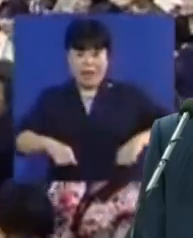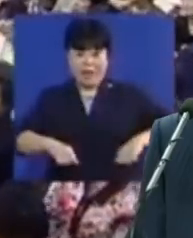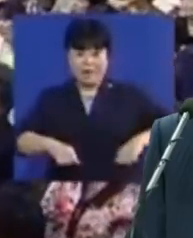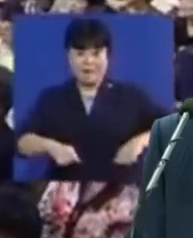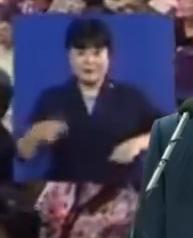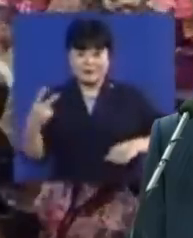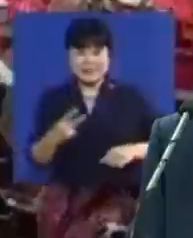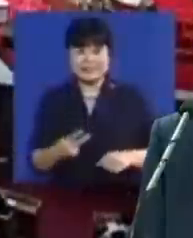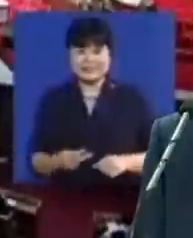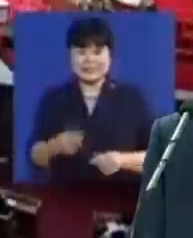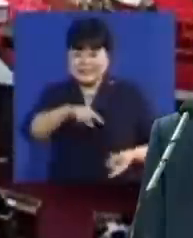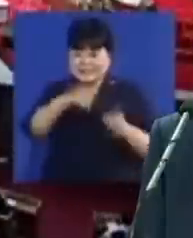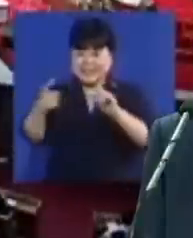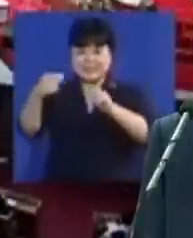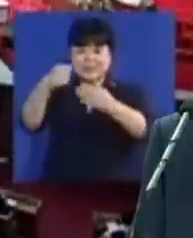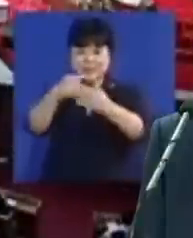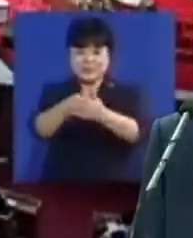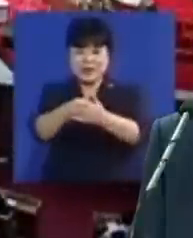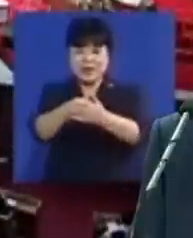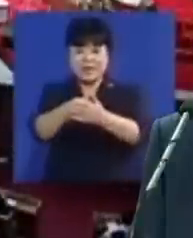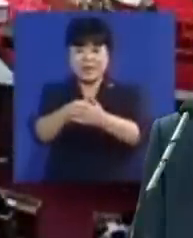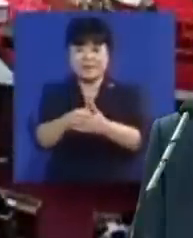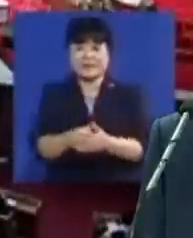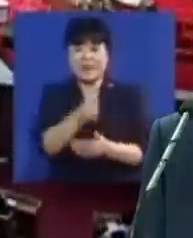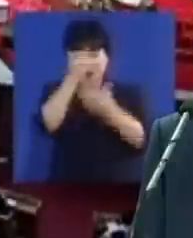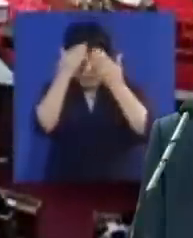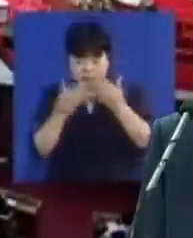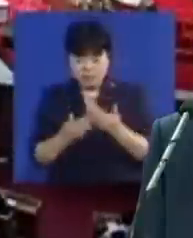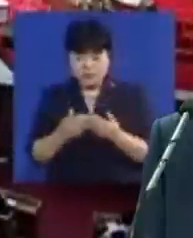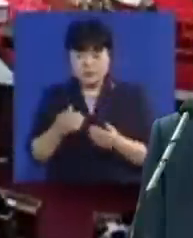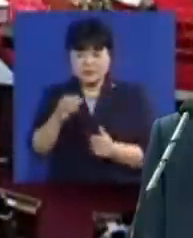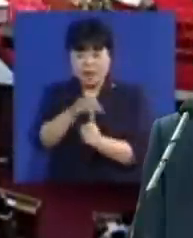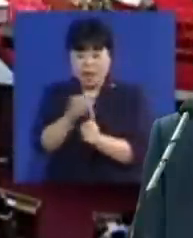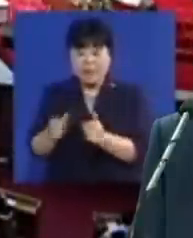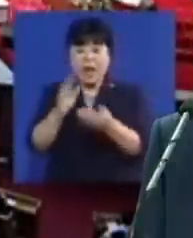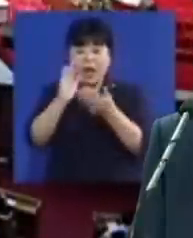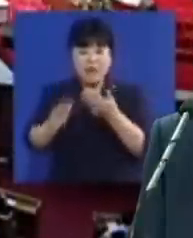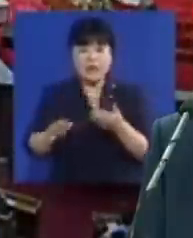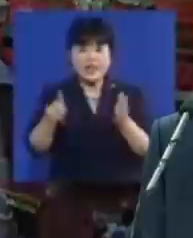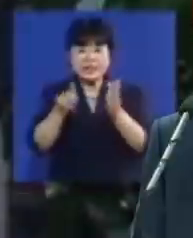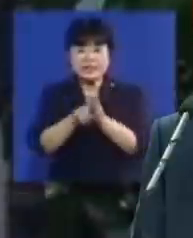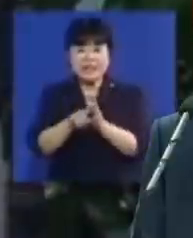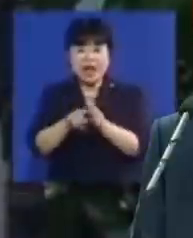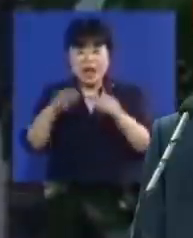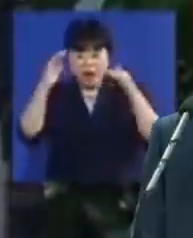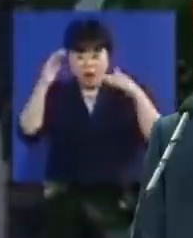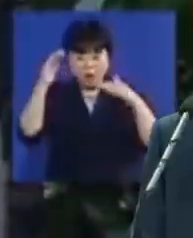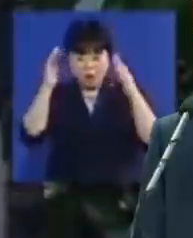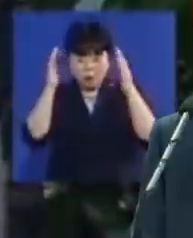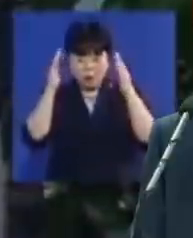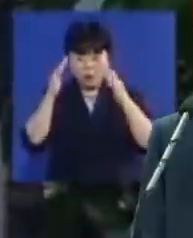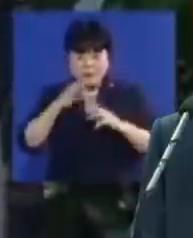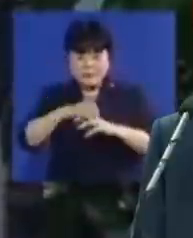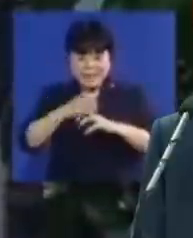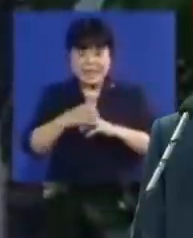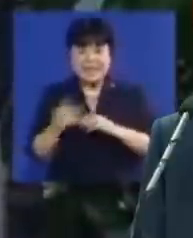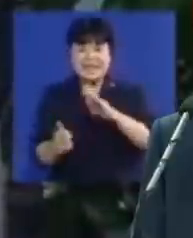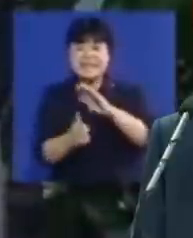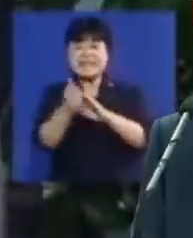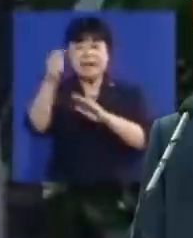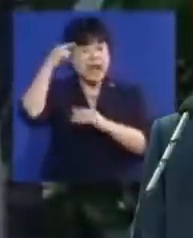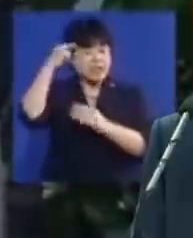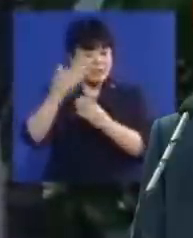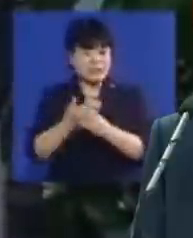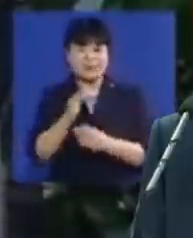그는 살기로 결심하고 수용소에서 나중에 해방돼 나와서 신학을 공부해서 세계적인 희망신학자가